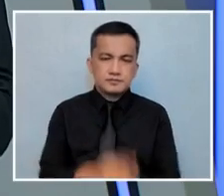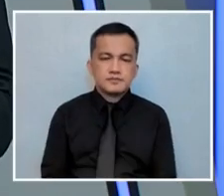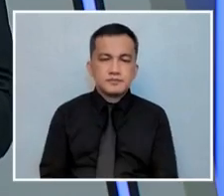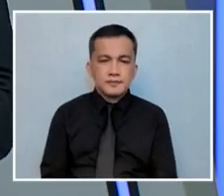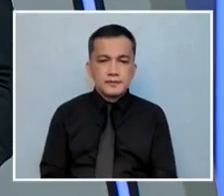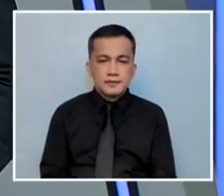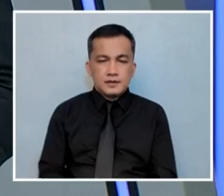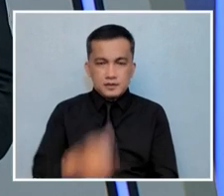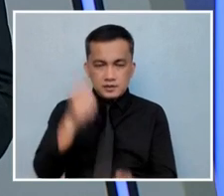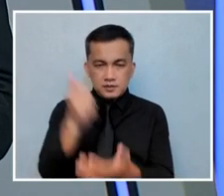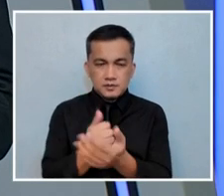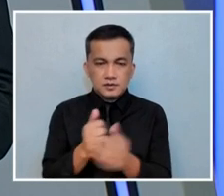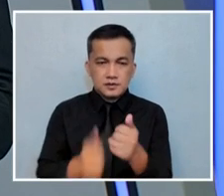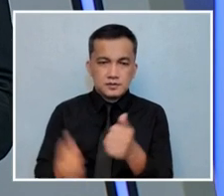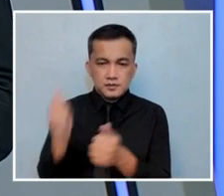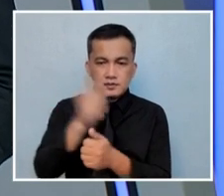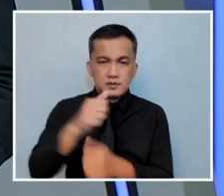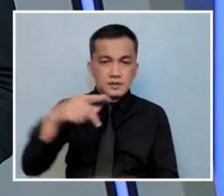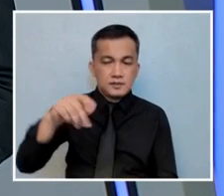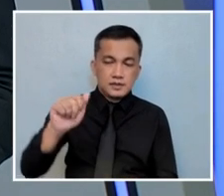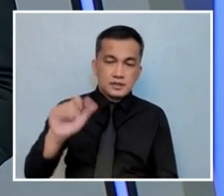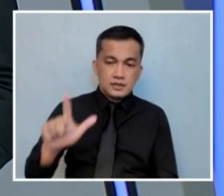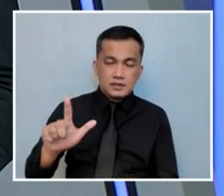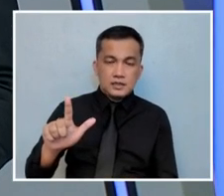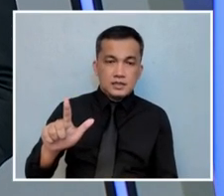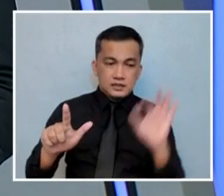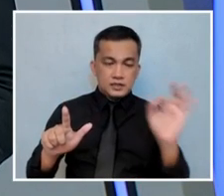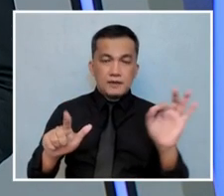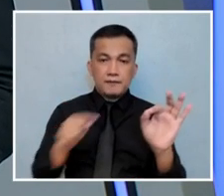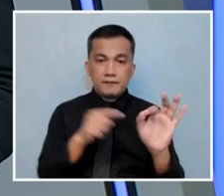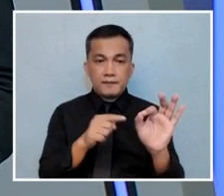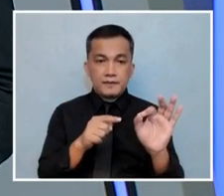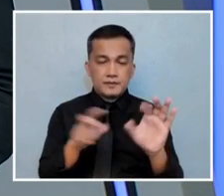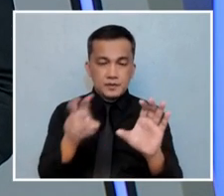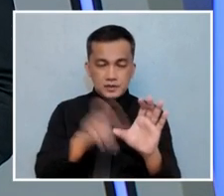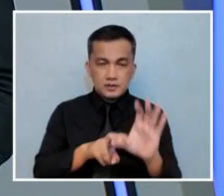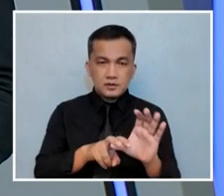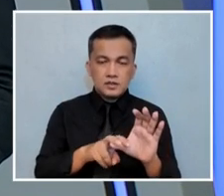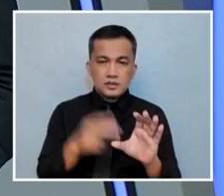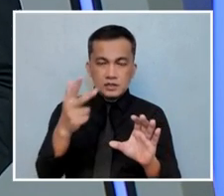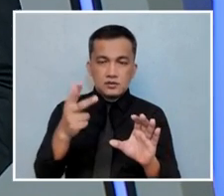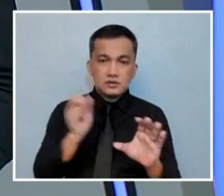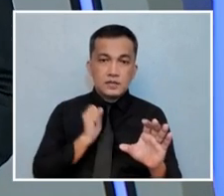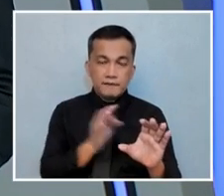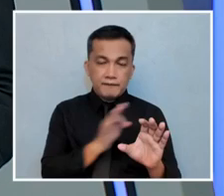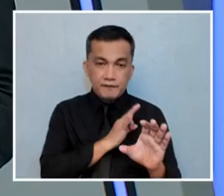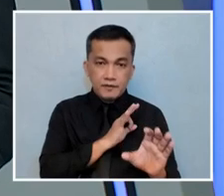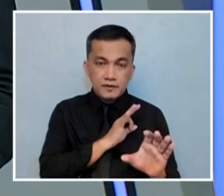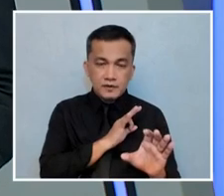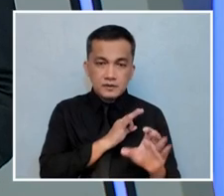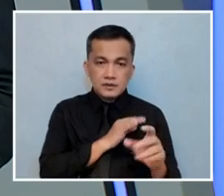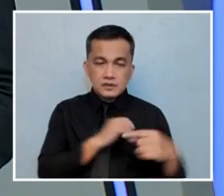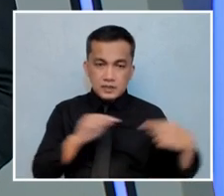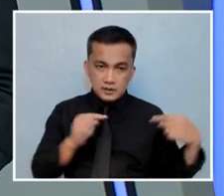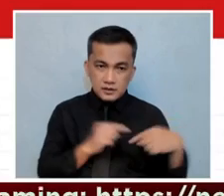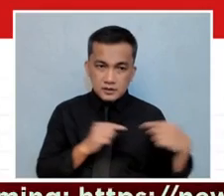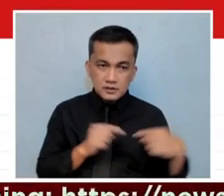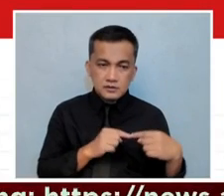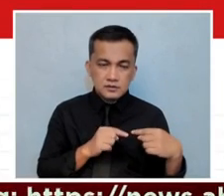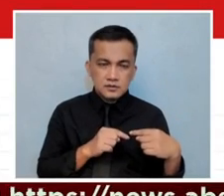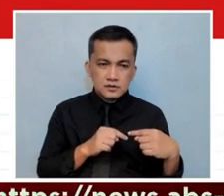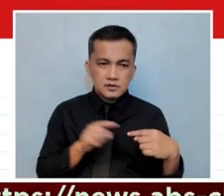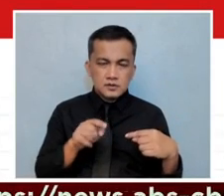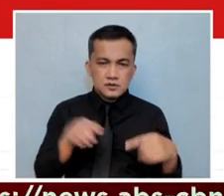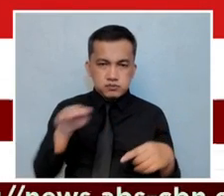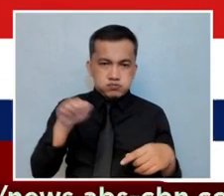Kinumpirma ng pamunuan ng Philippine Airlines na siyam sa kanilang mga pasahero at tatlong crew members ang nasugatan dahil sa matinding